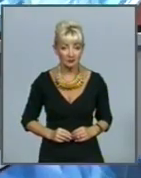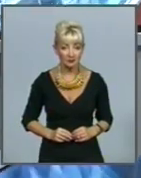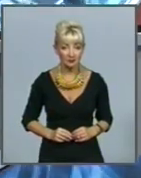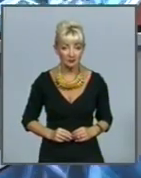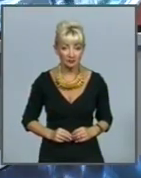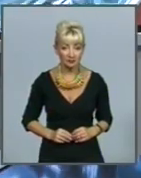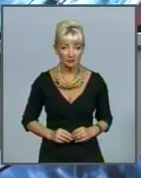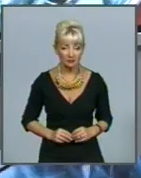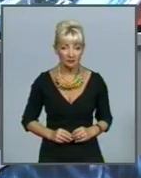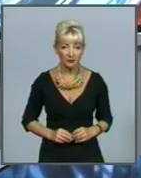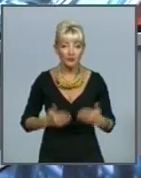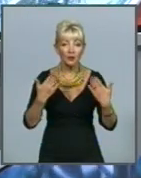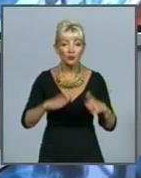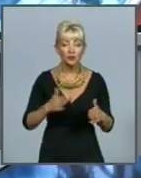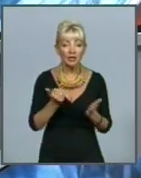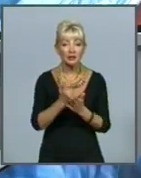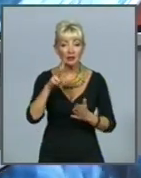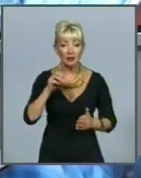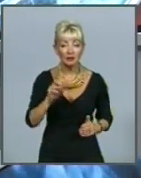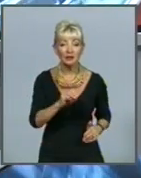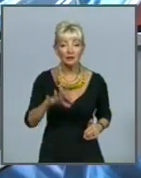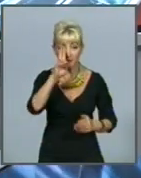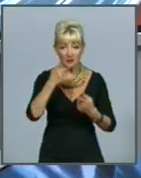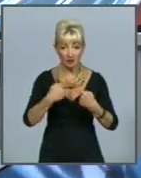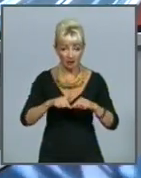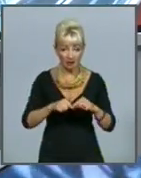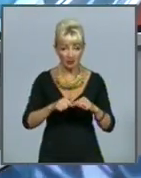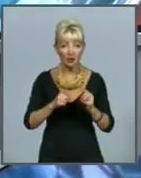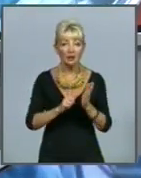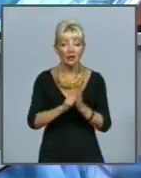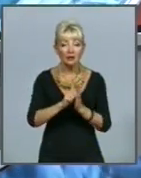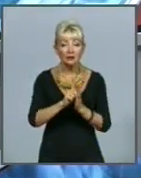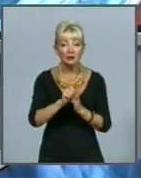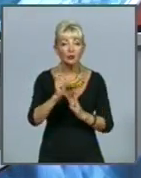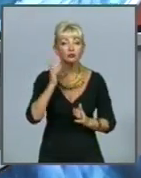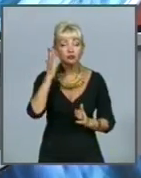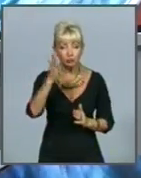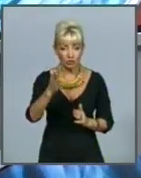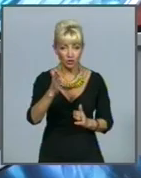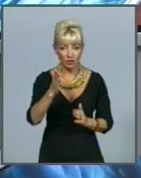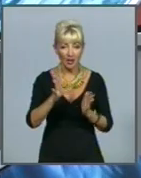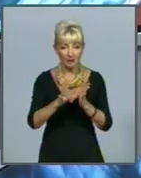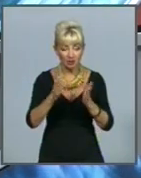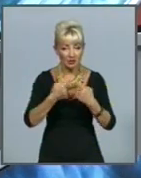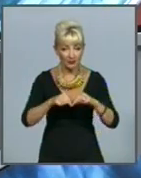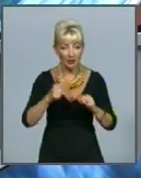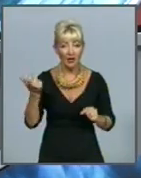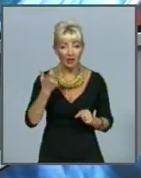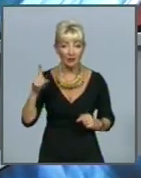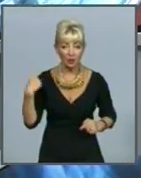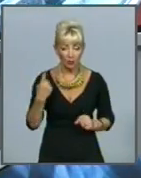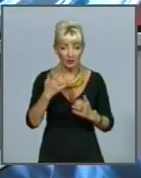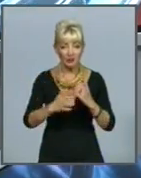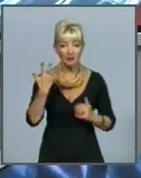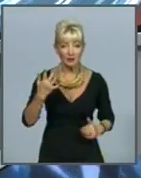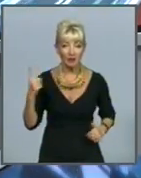Вже декілька років у європейських країнах водень розглядається як майбутнє енергетичної сфери. Харківська область серед 5 областей, де вперше